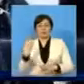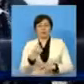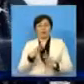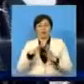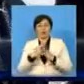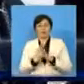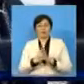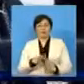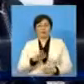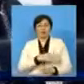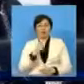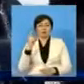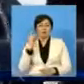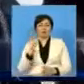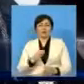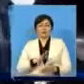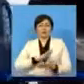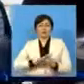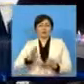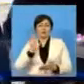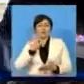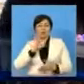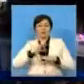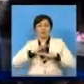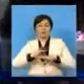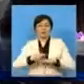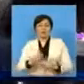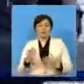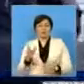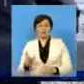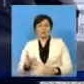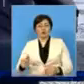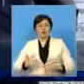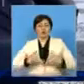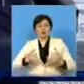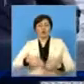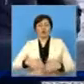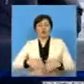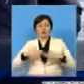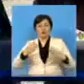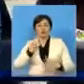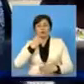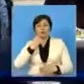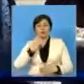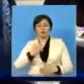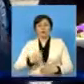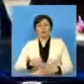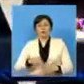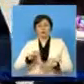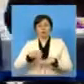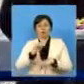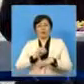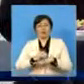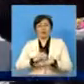күткен таза ауыз судың келуі. Бұл біздің халық үшін, біздің тұрғындар үшін өте үлкен қуаныш деп есептеймін. Оңдасын Сейіліне бізден